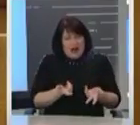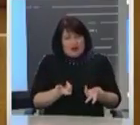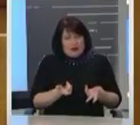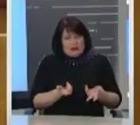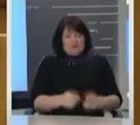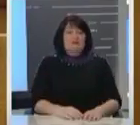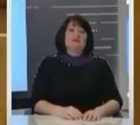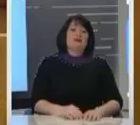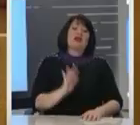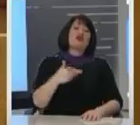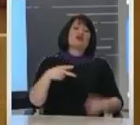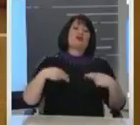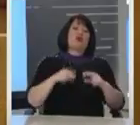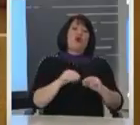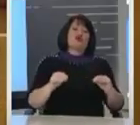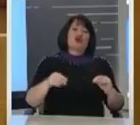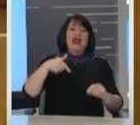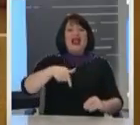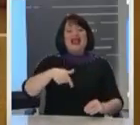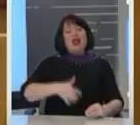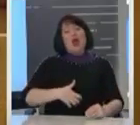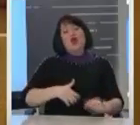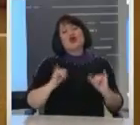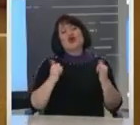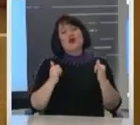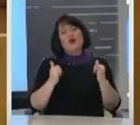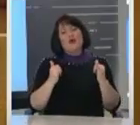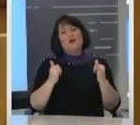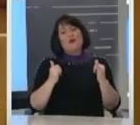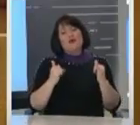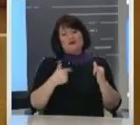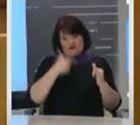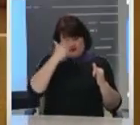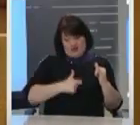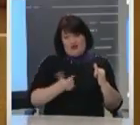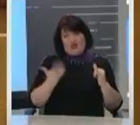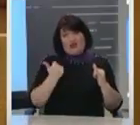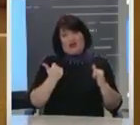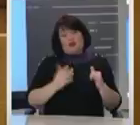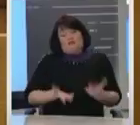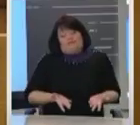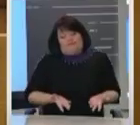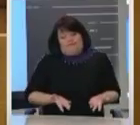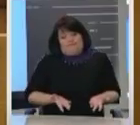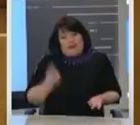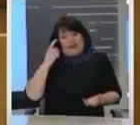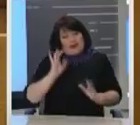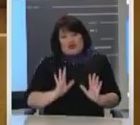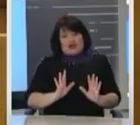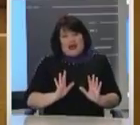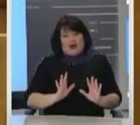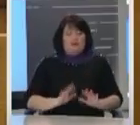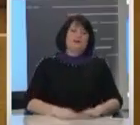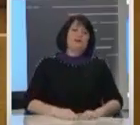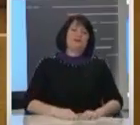Εκτός αν ο κύριος Γαβρόγλου έχει χιούμορ που δεν το έχω υπολογίσει. Και για να κλείσει η